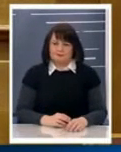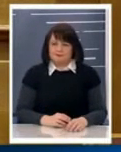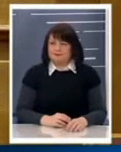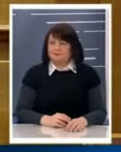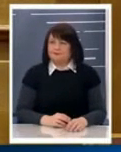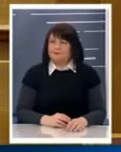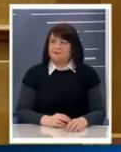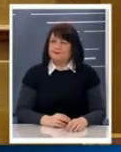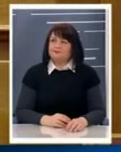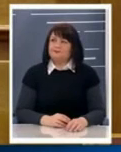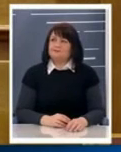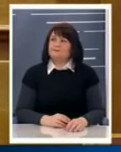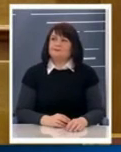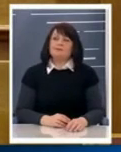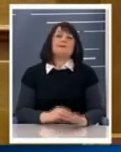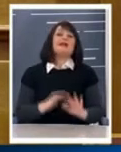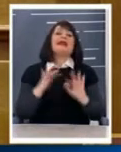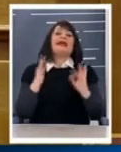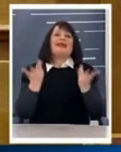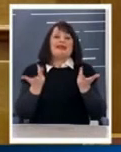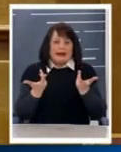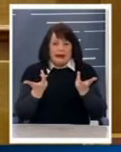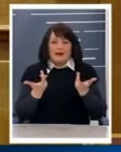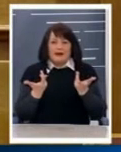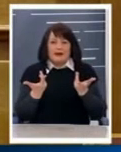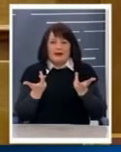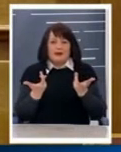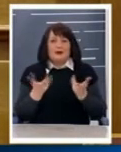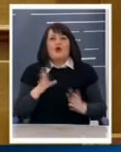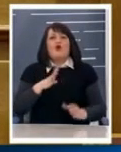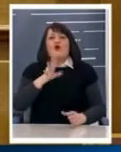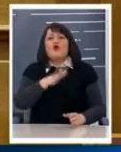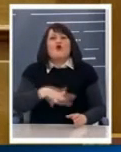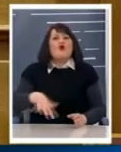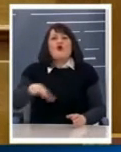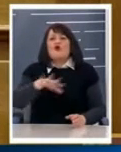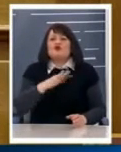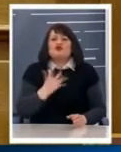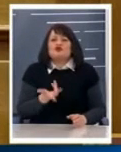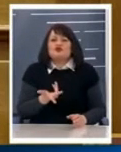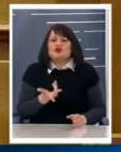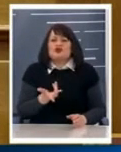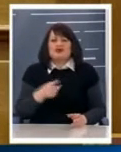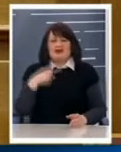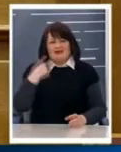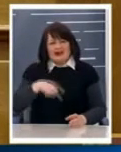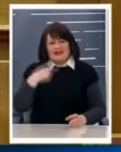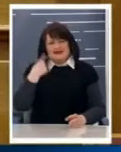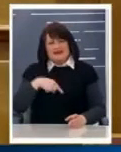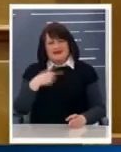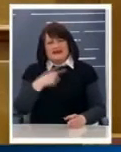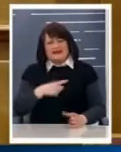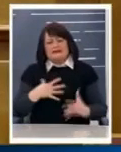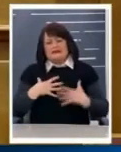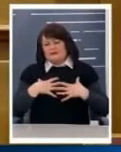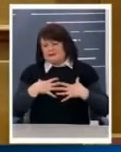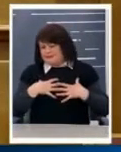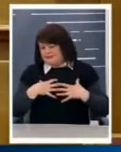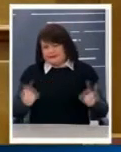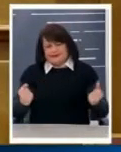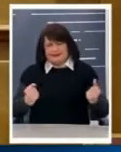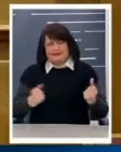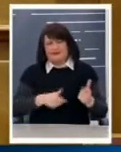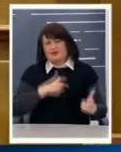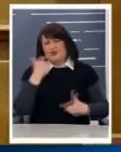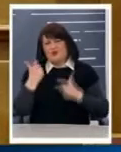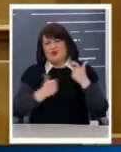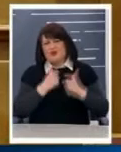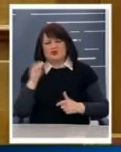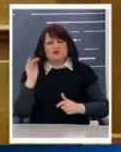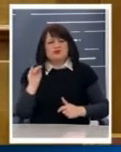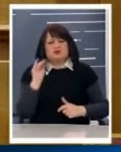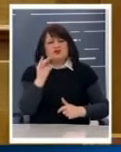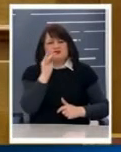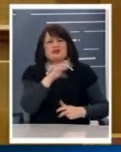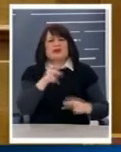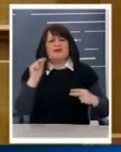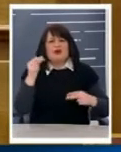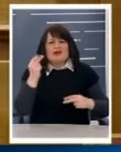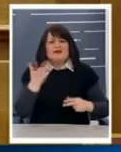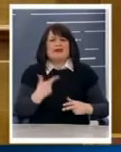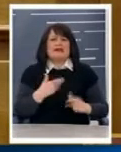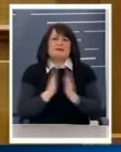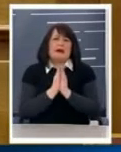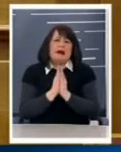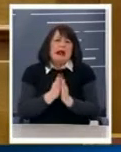Δηλαδή όλος ο κόσμος να βρίζει, να αγανακτούν, να προσφεύγουν σε κόμματα, σε βουλευτές, για να μπουν